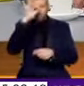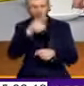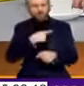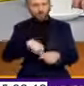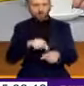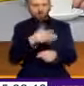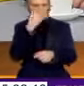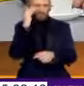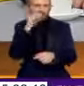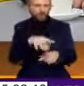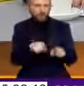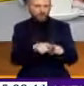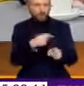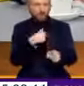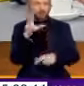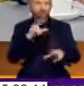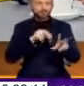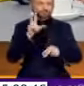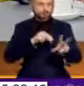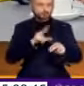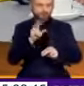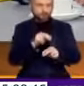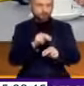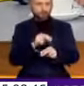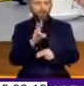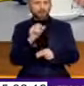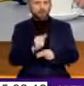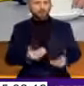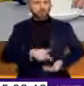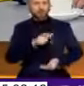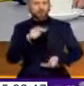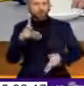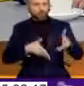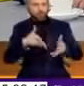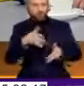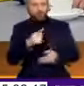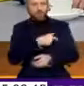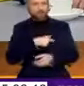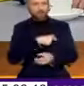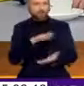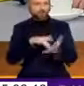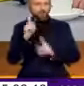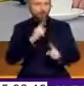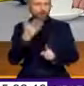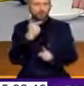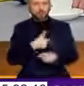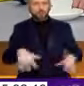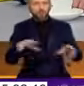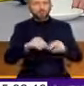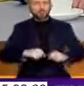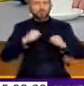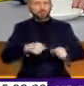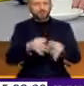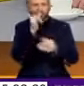закривають на таке очі. Я велику надію покладає на мешканців оболоні і на депутатів міської ради, коли ми спільними зусиллями